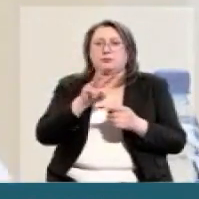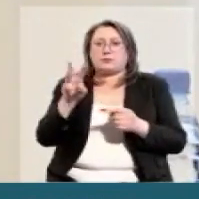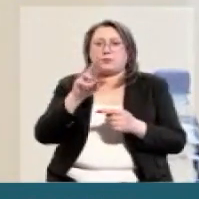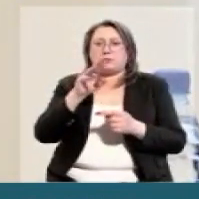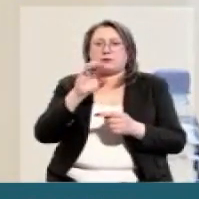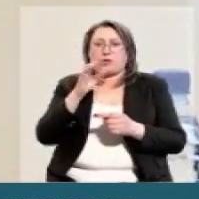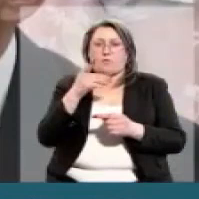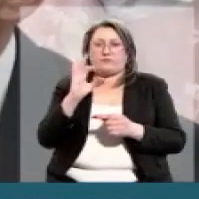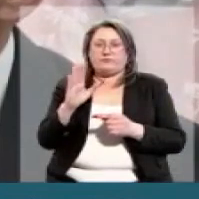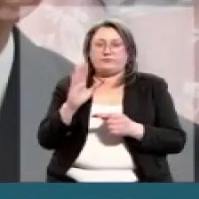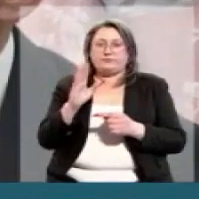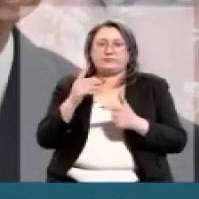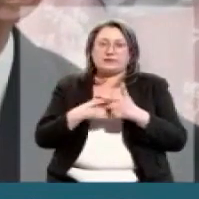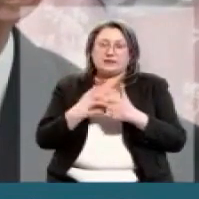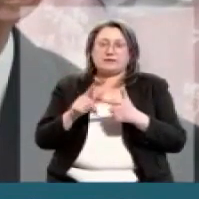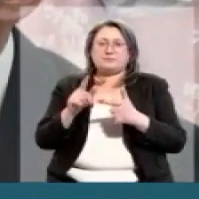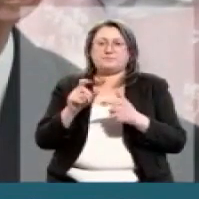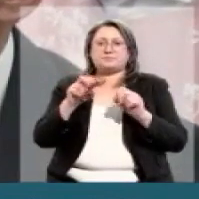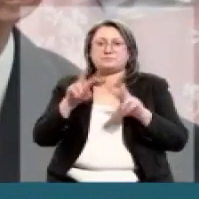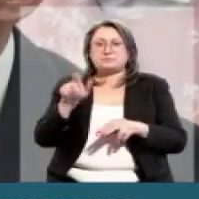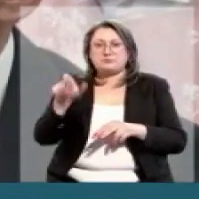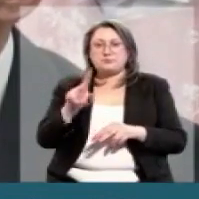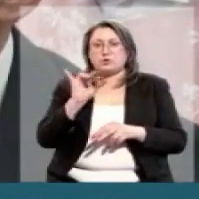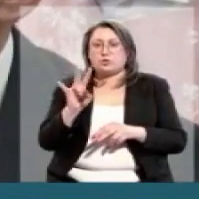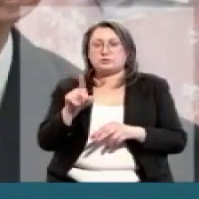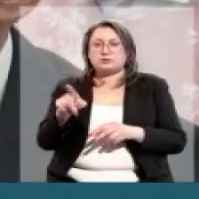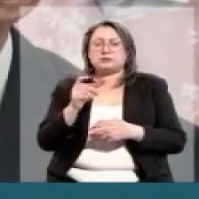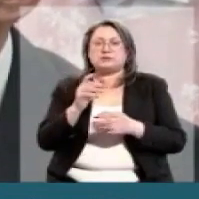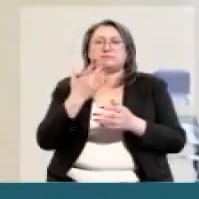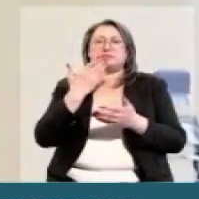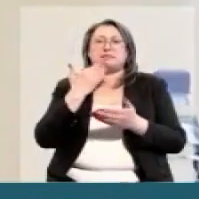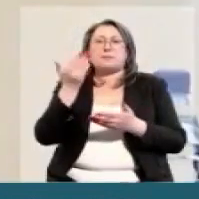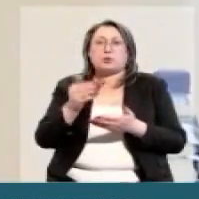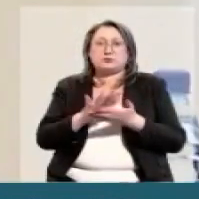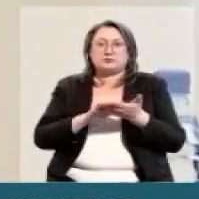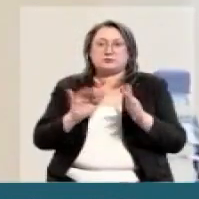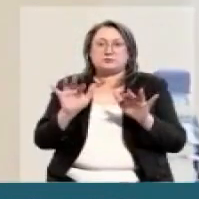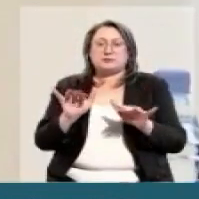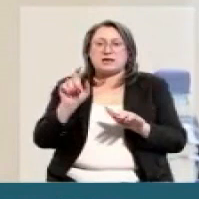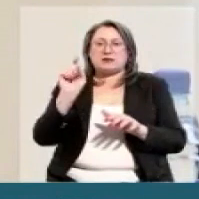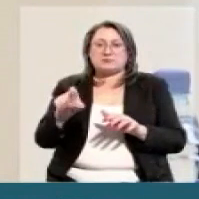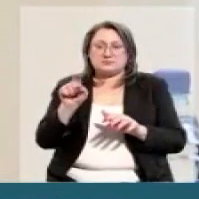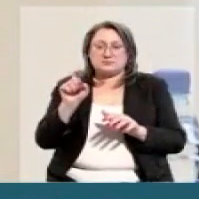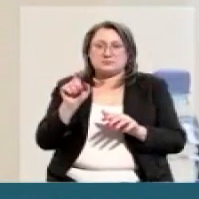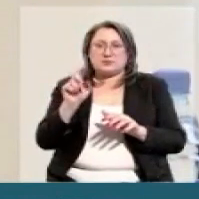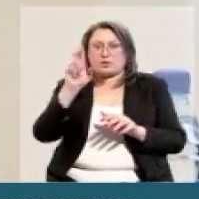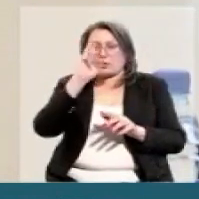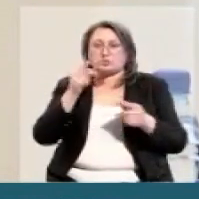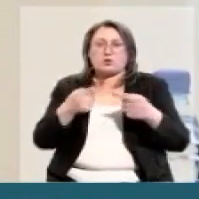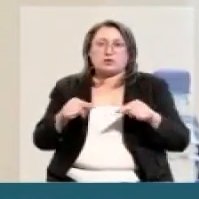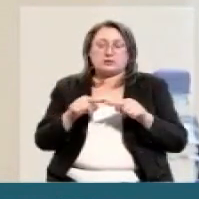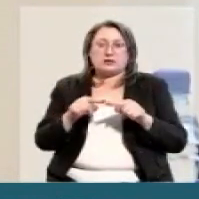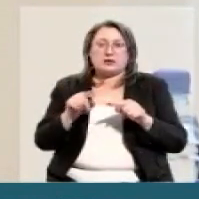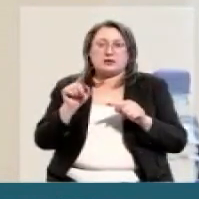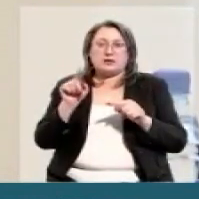электронного правительства или специалист СОНа, он делает запросы, там просто делается клик на запросы в госорганы,